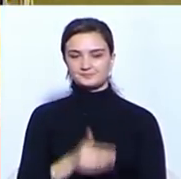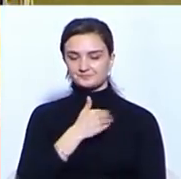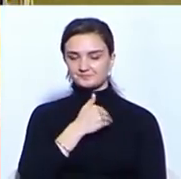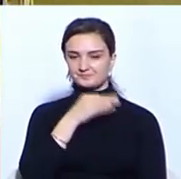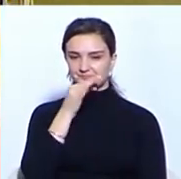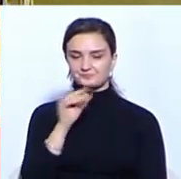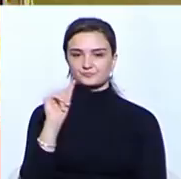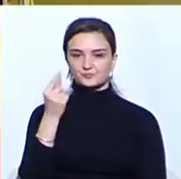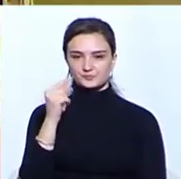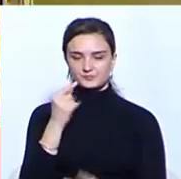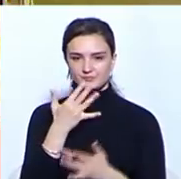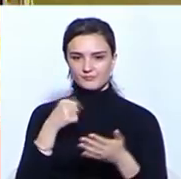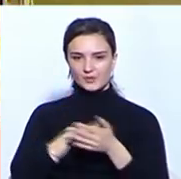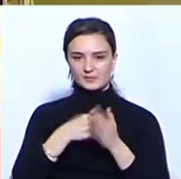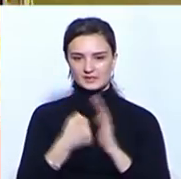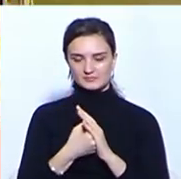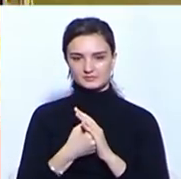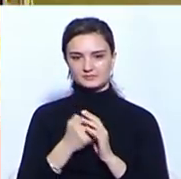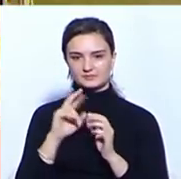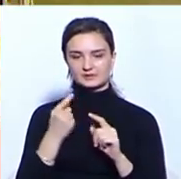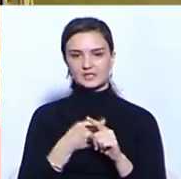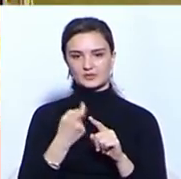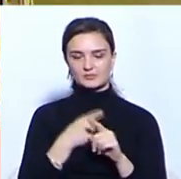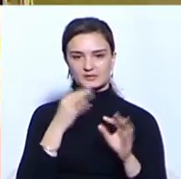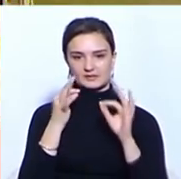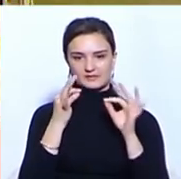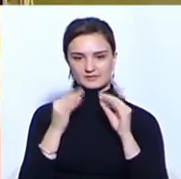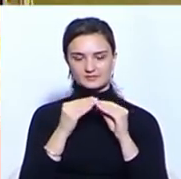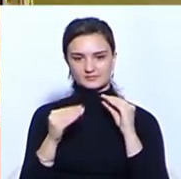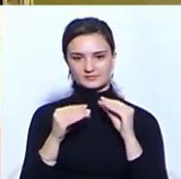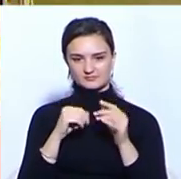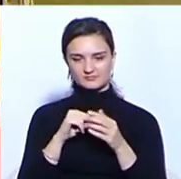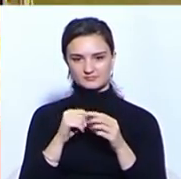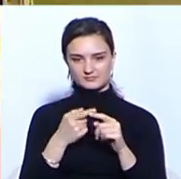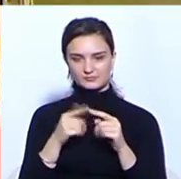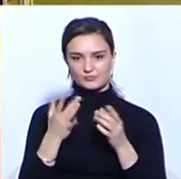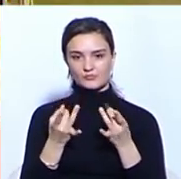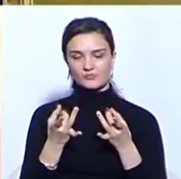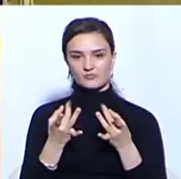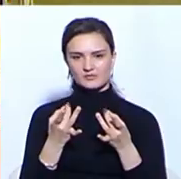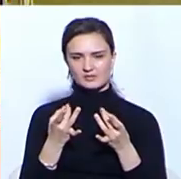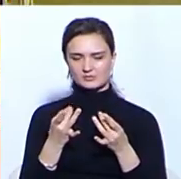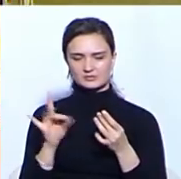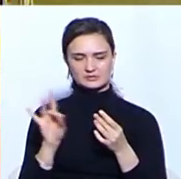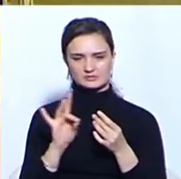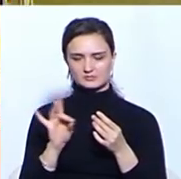მინდა გითხრათ ლობიანების შესახებ და კარტოფილიანი ღვიძლების შესახებ, განსაკუთრებით თუ დუღარე ცხიმშია მომზადებული